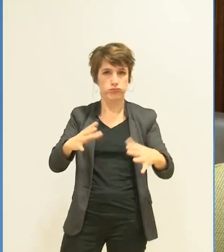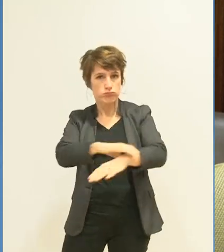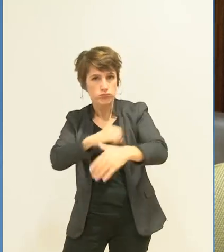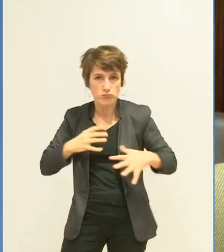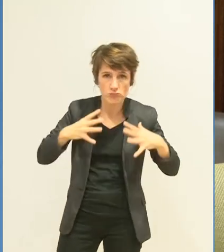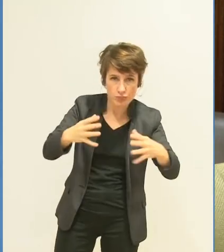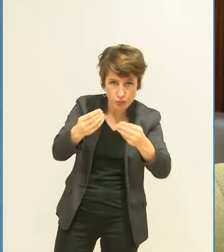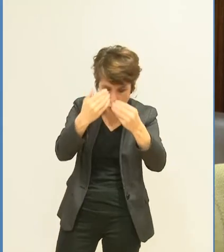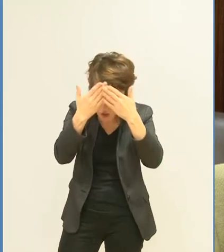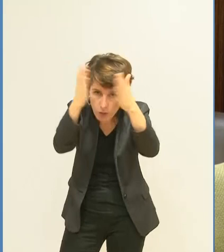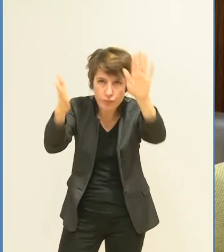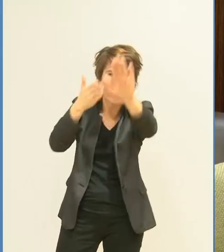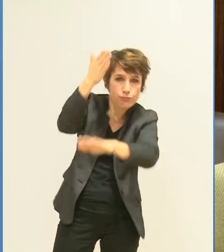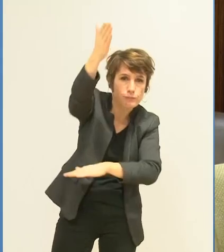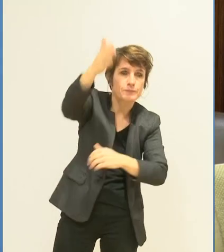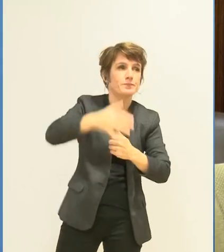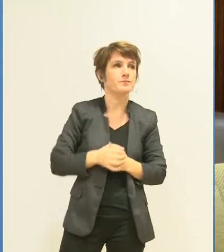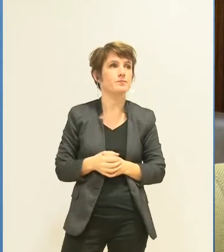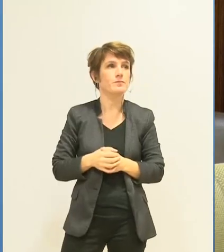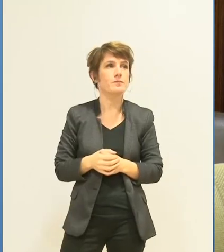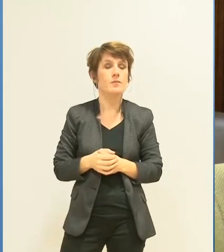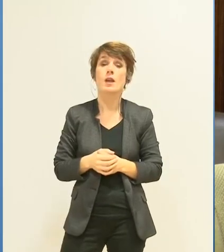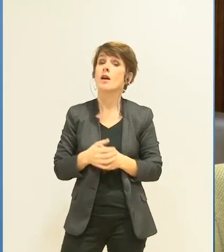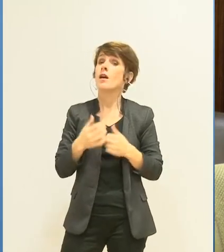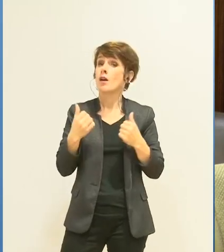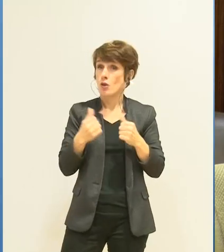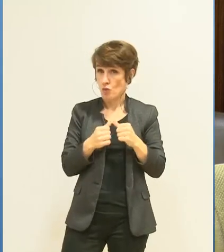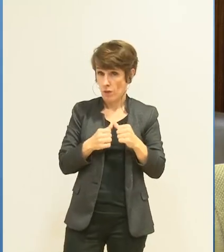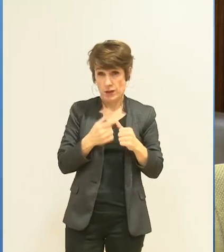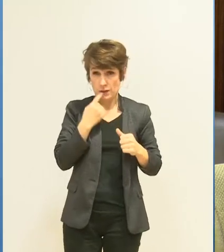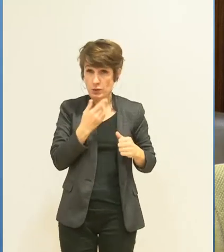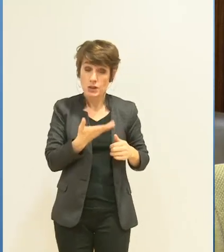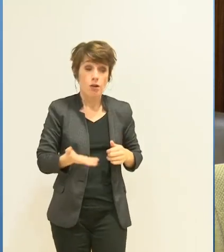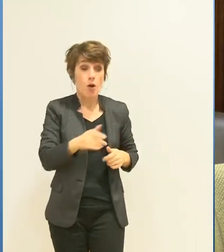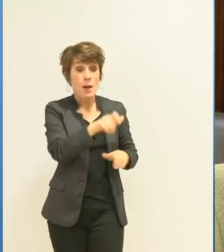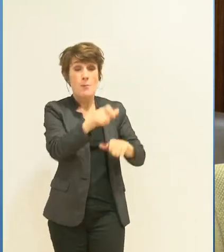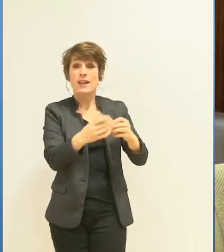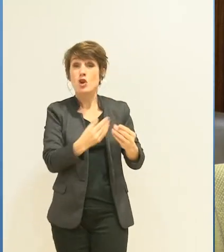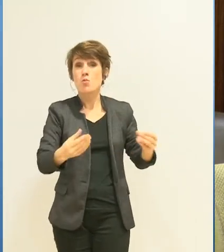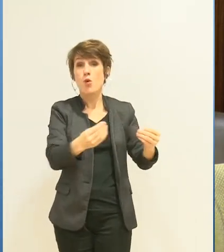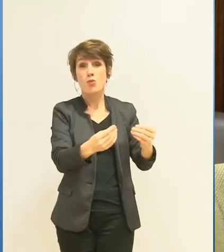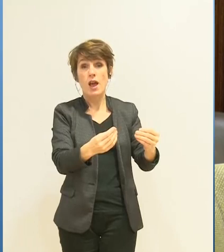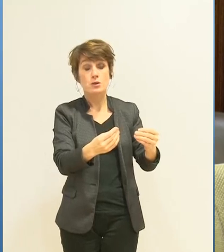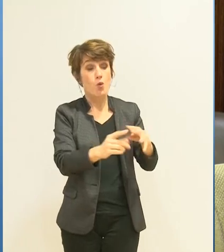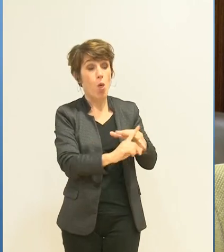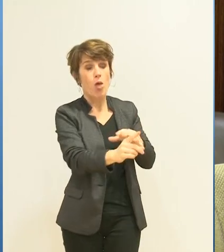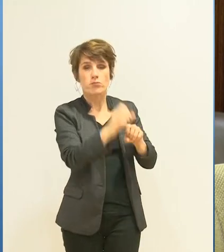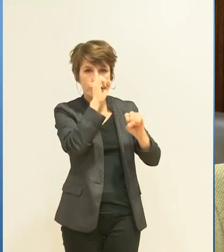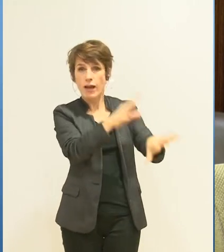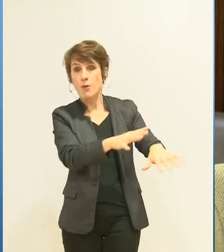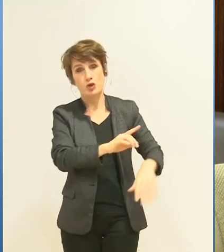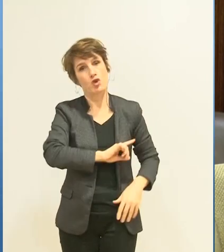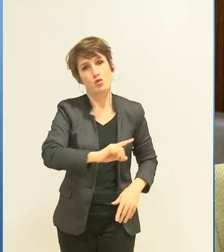budget vertueux et celui qui n'abandonne pas une partie de la population à ces difficultés un budget vertueux et celui qui porte